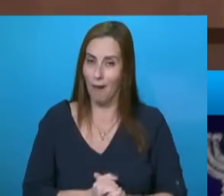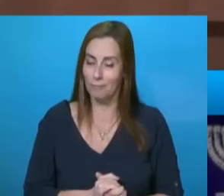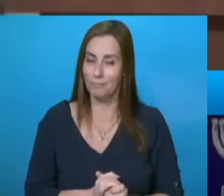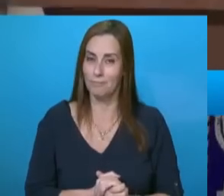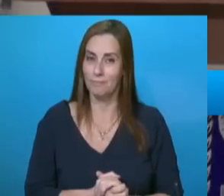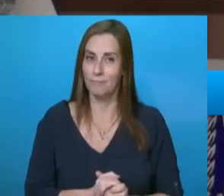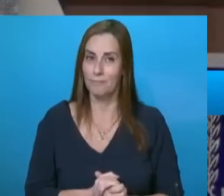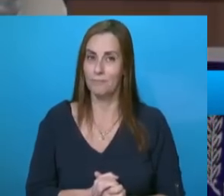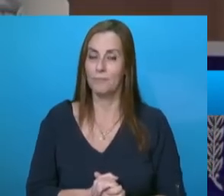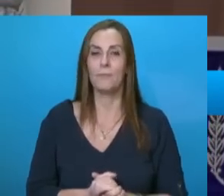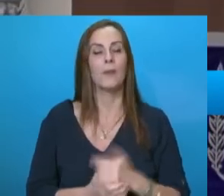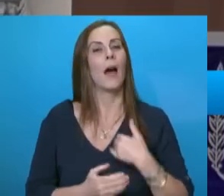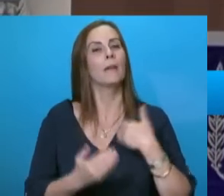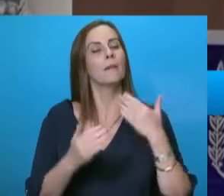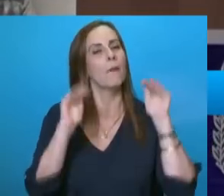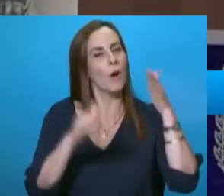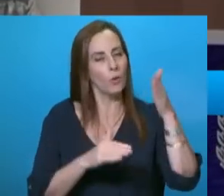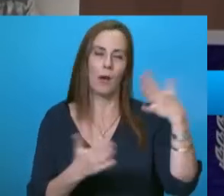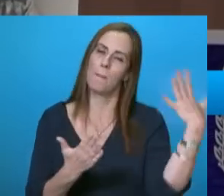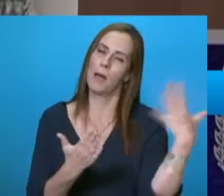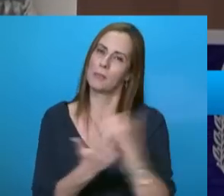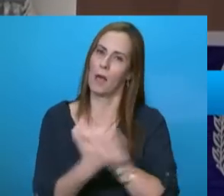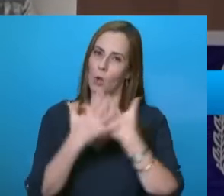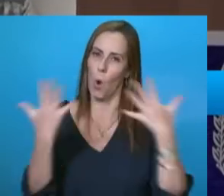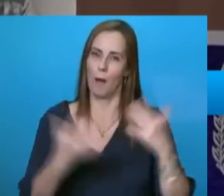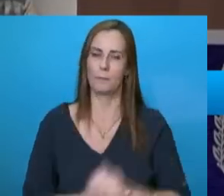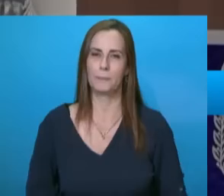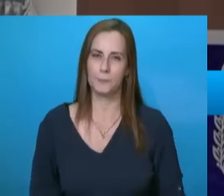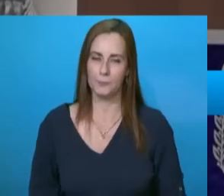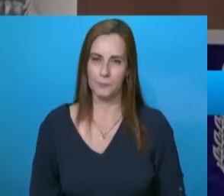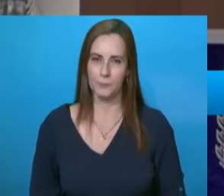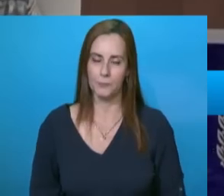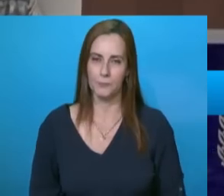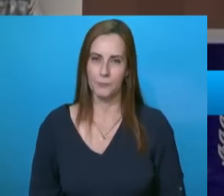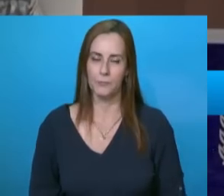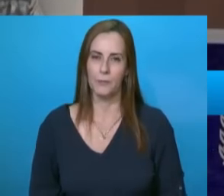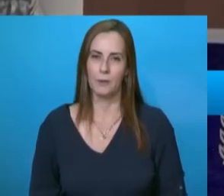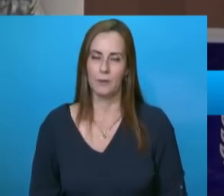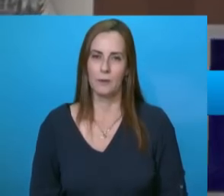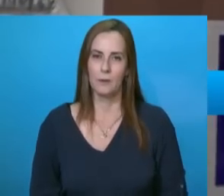המועמד, הצלחה רבה. תודה רבה.